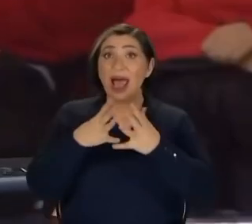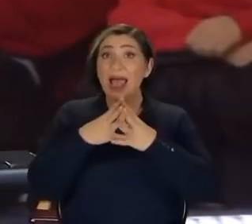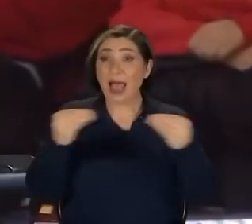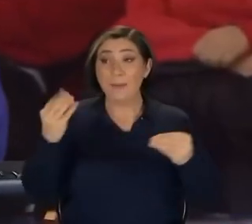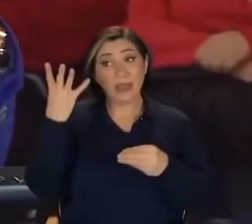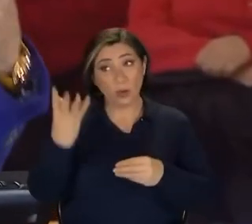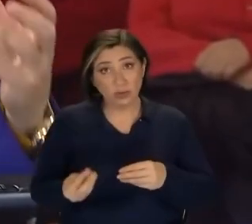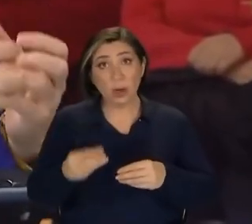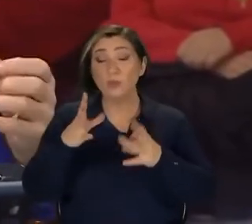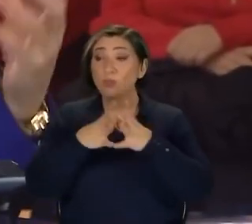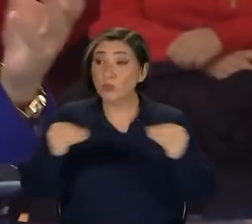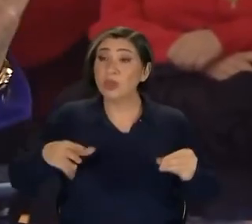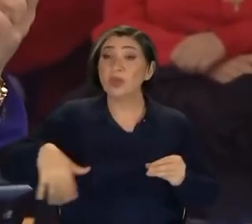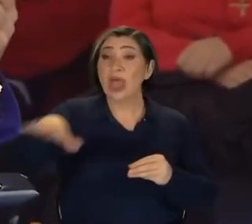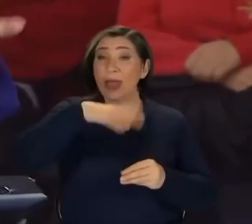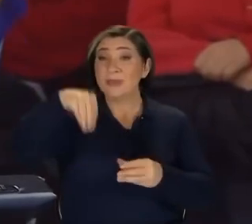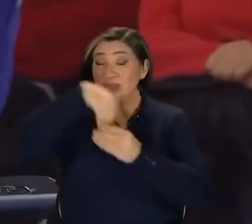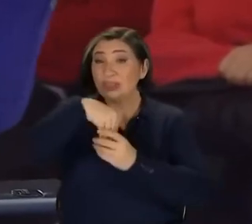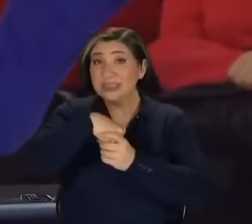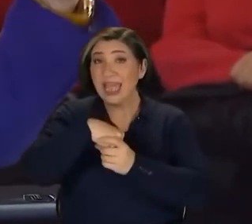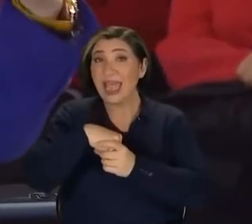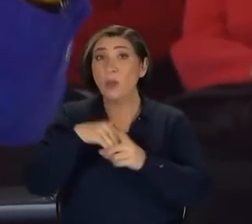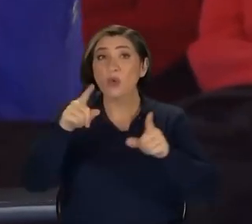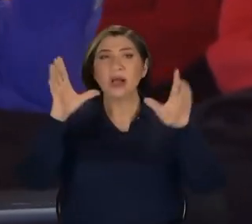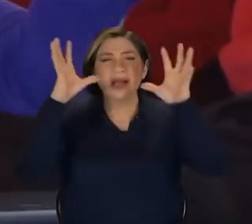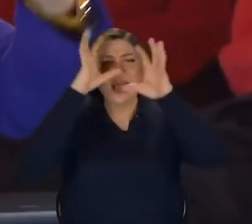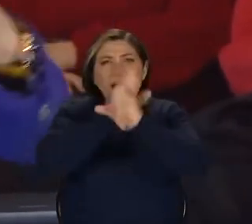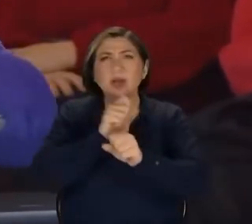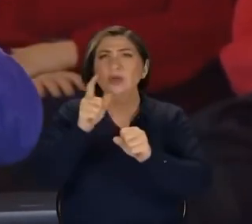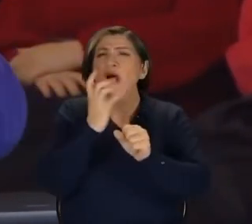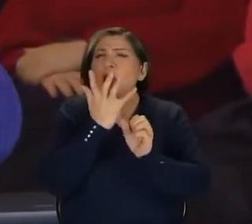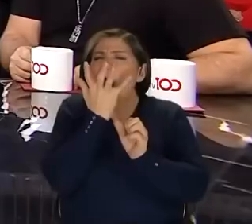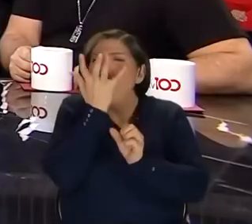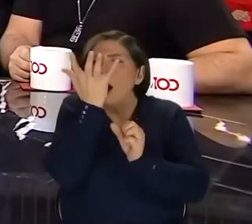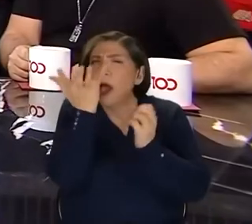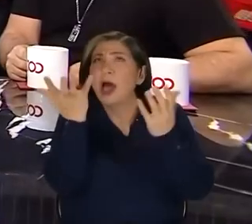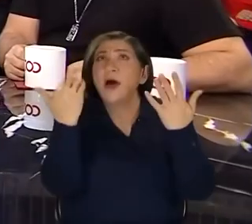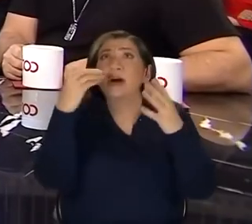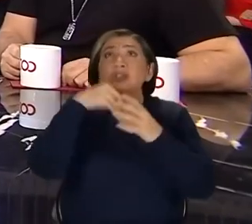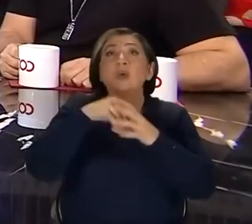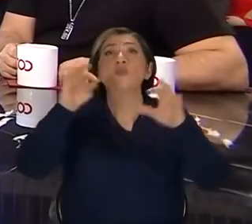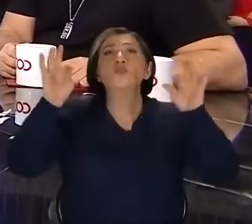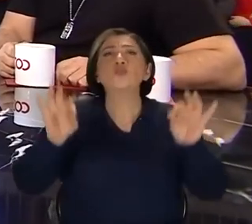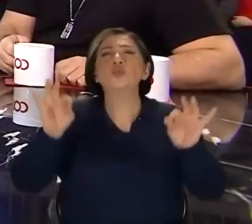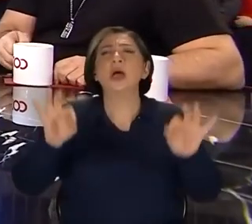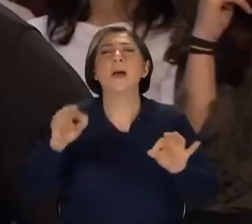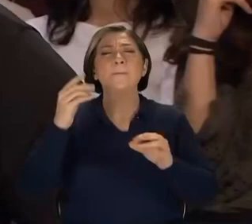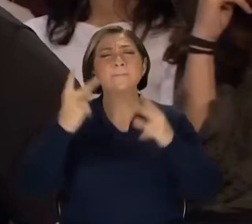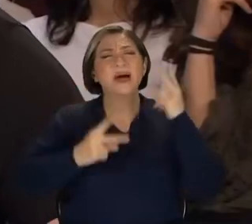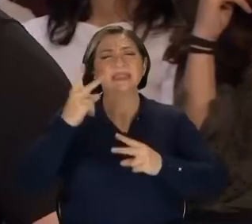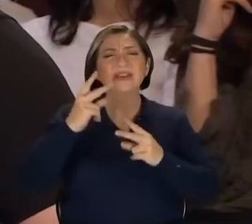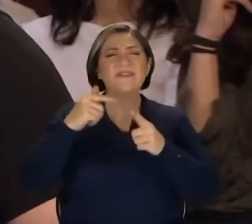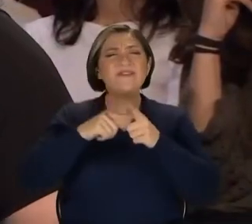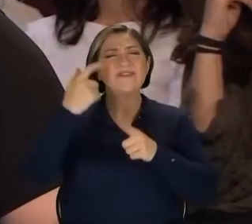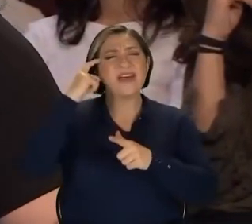kaybeden olacak. Bütün bu kaybedenler içerisinde şu bu karanlık, bu sisli hava içerisinde mutlaka bir takım felsefi